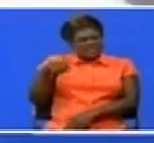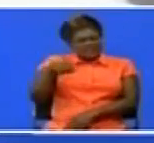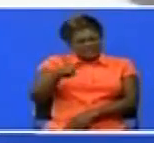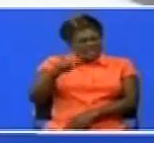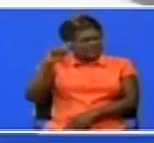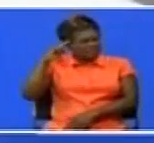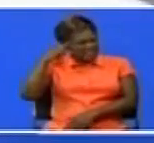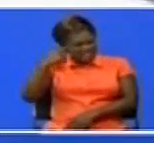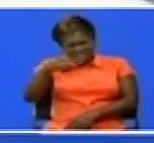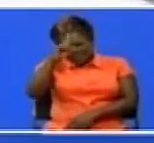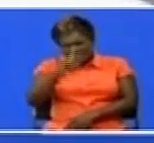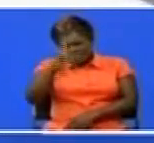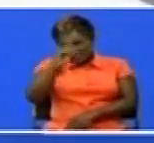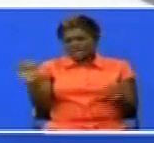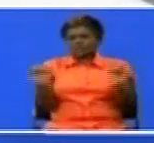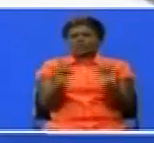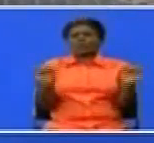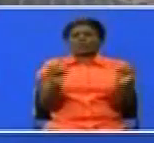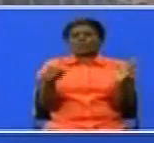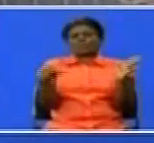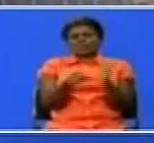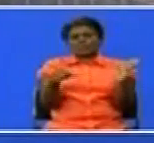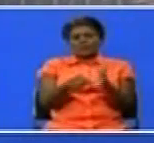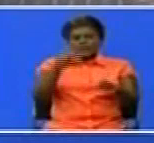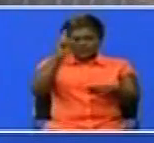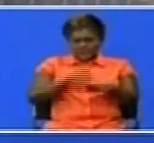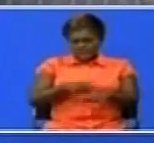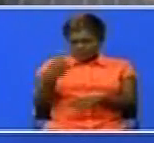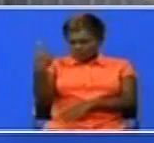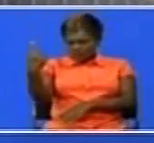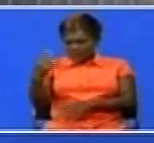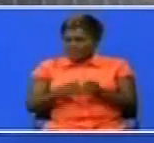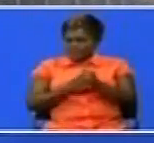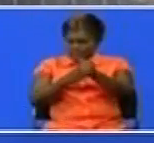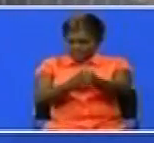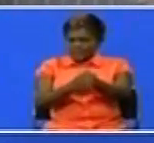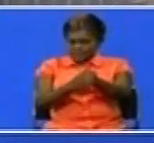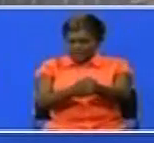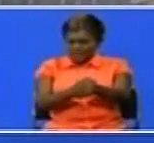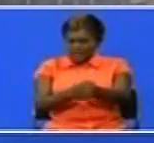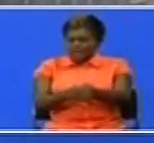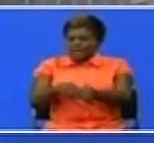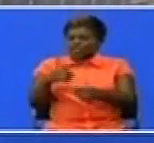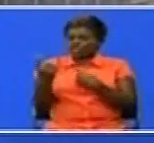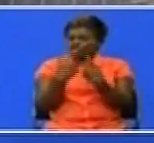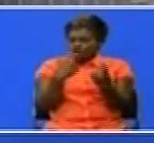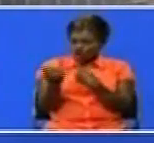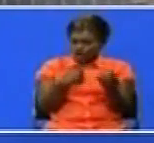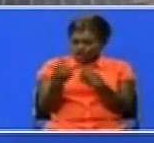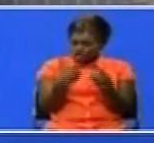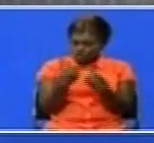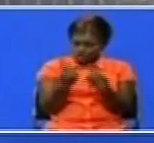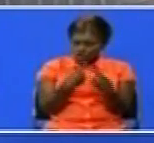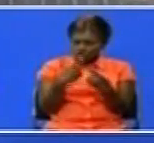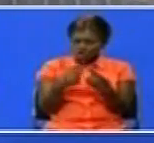hakuna mazito ya hatari yaliyosemwa. Wakati mmoja wa viongozi anatoa